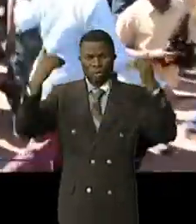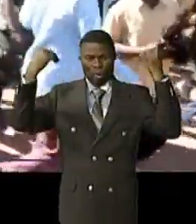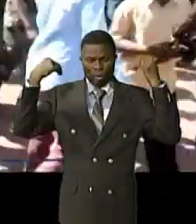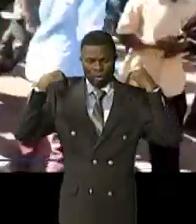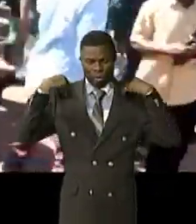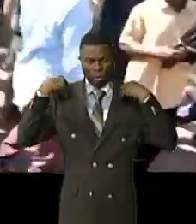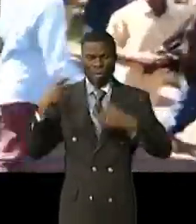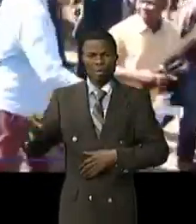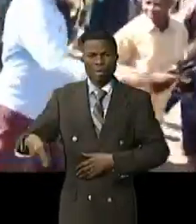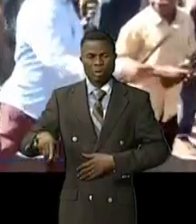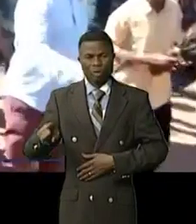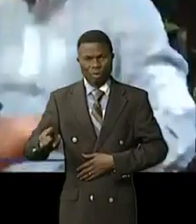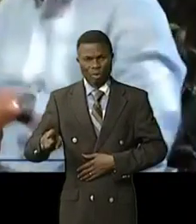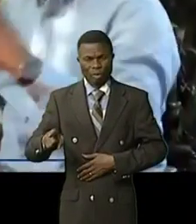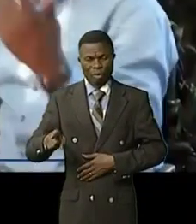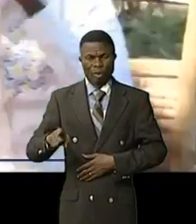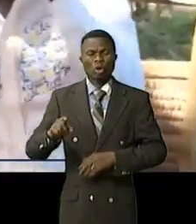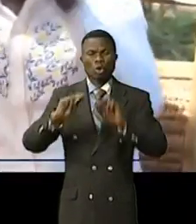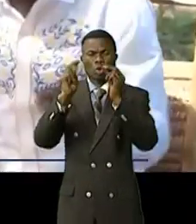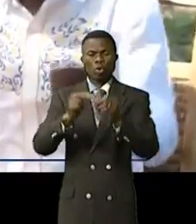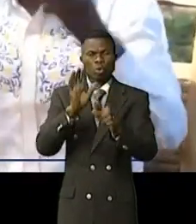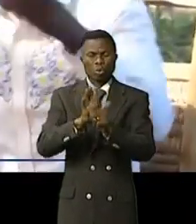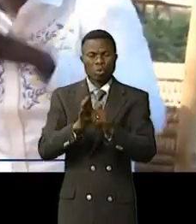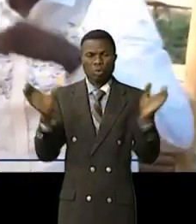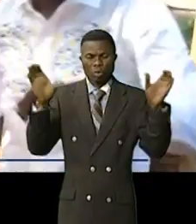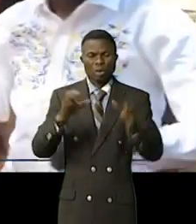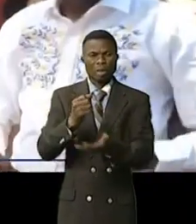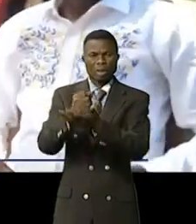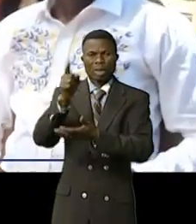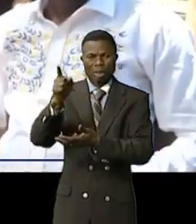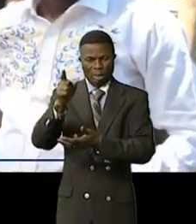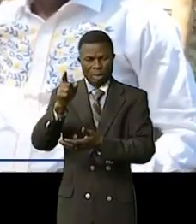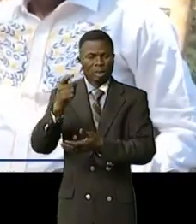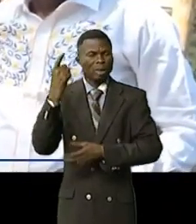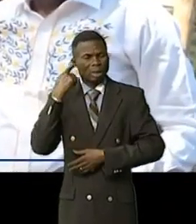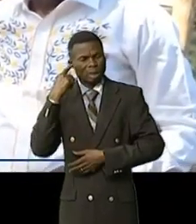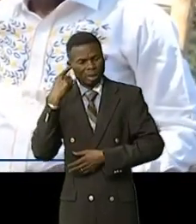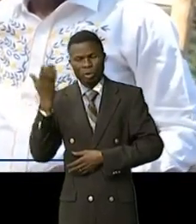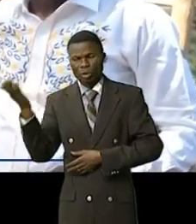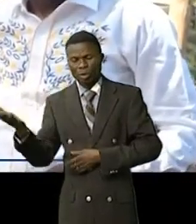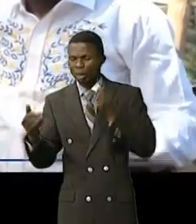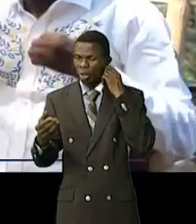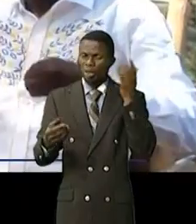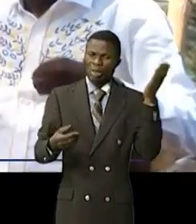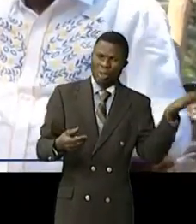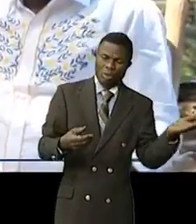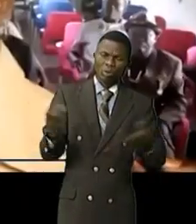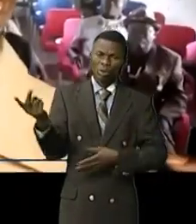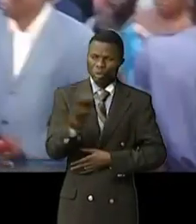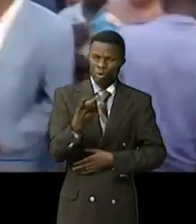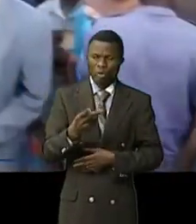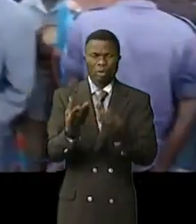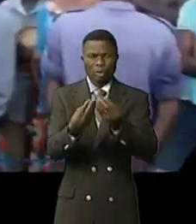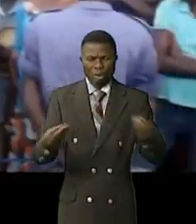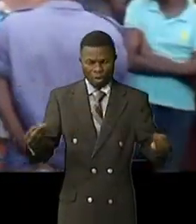l'exécutif provincial à la tête d'une forte délégation et qui lui a permis de se mettre à l'écoute des représentants de ces deux communautés et d'autres couches